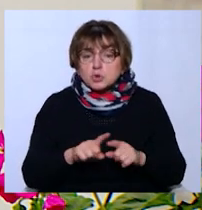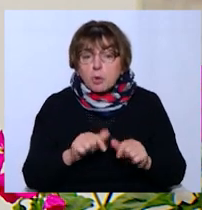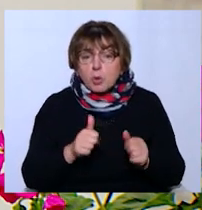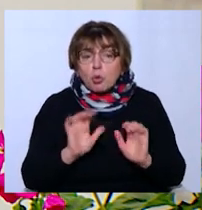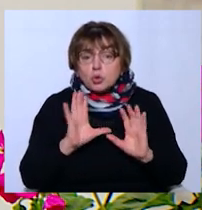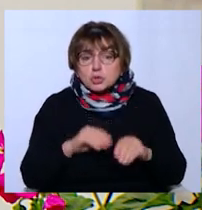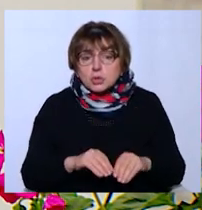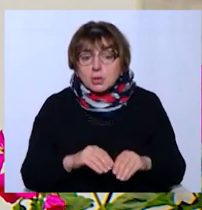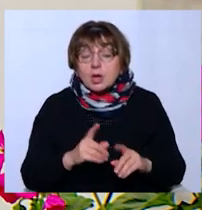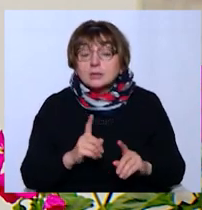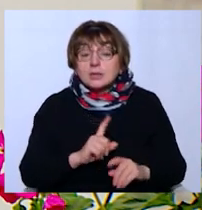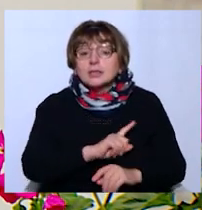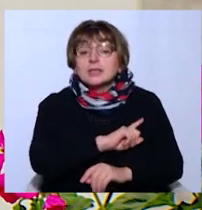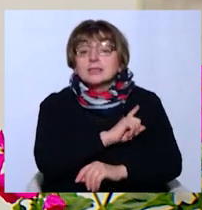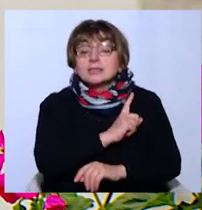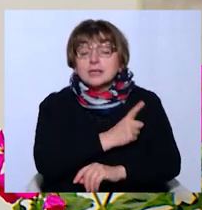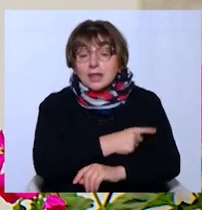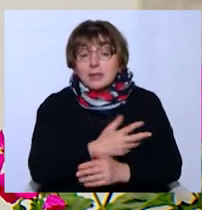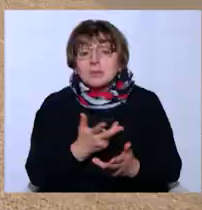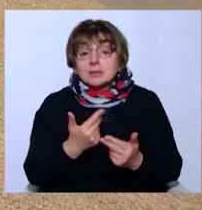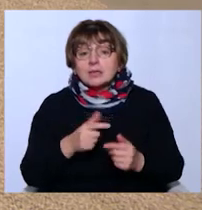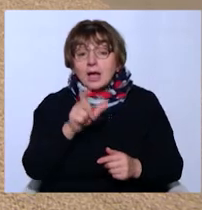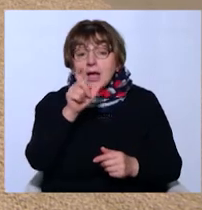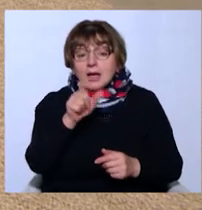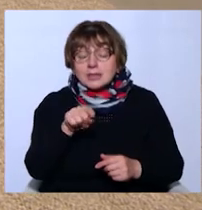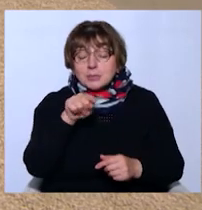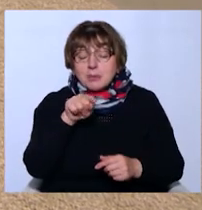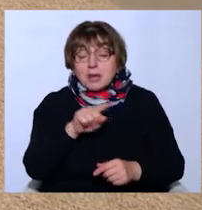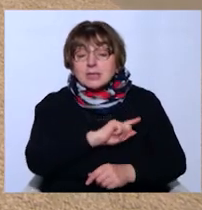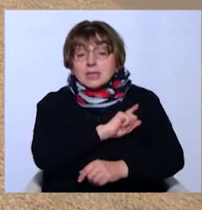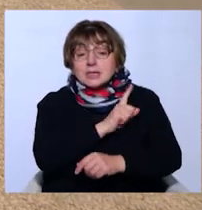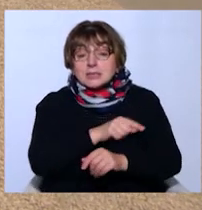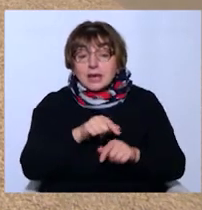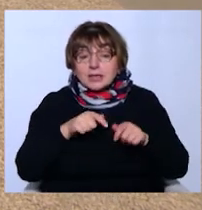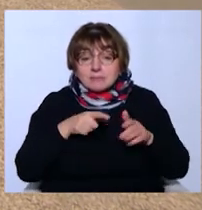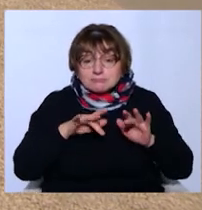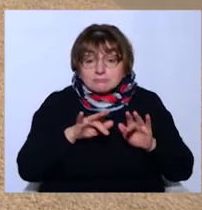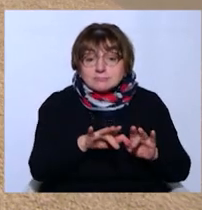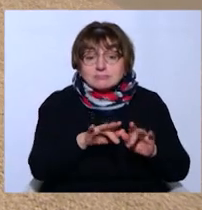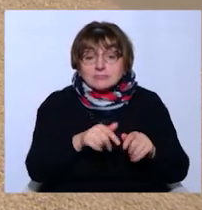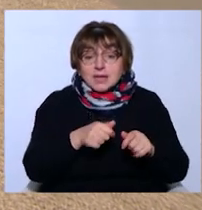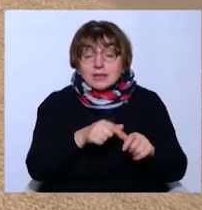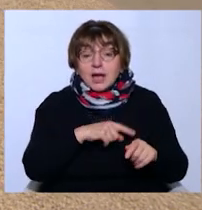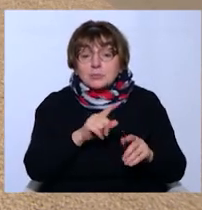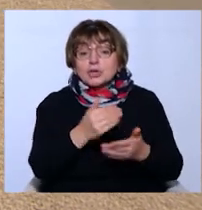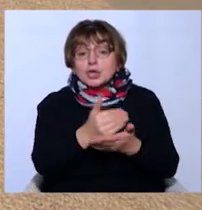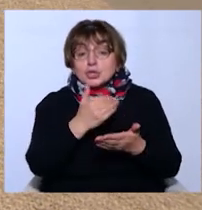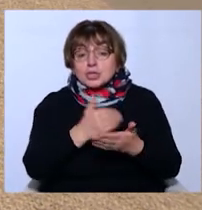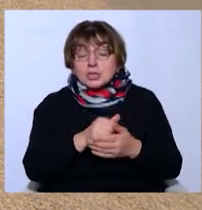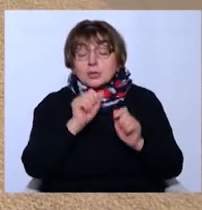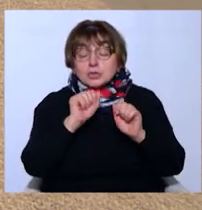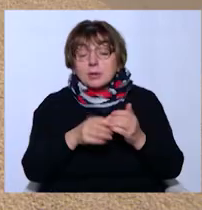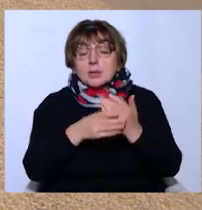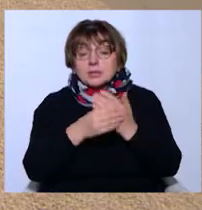რა თქმა უნდა, ძალამ. მე მათზე ძალით ვიმოქმედე. ესე იგი, ძალის ზემოქმედების შედეგად შეიძლება